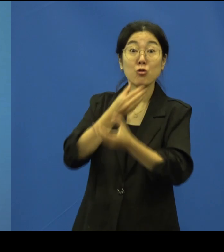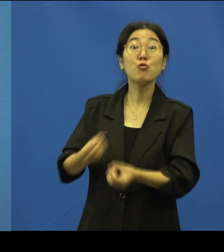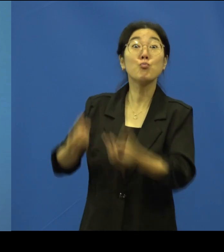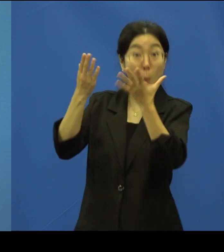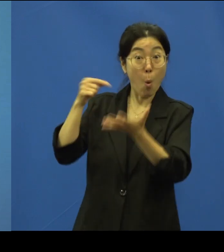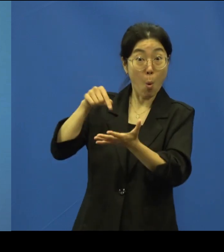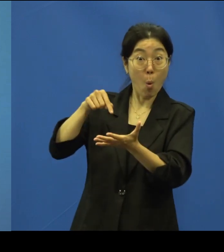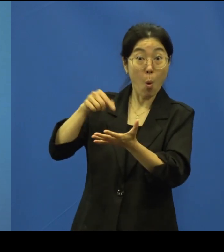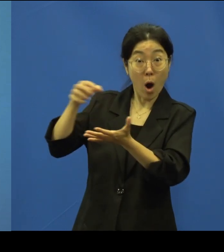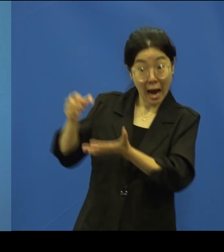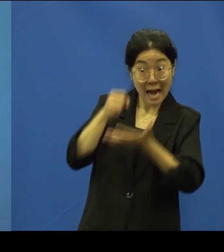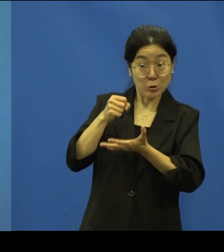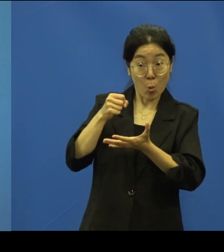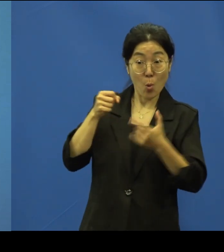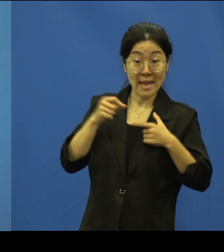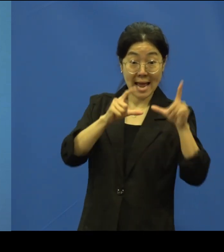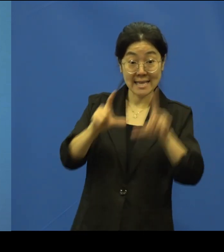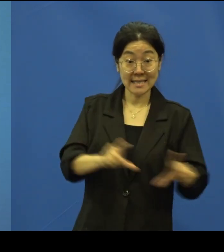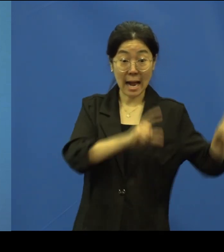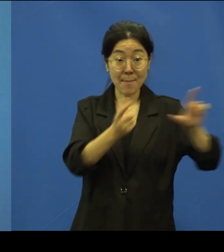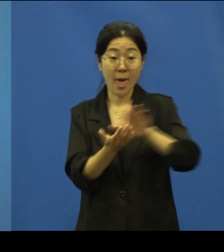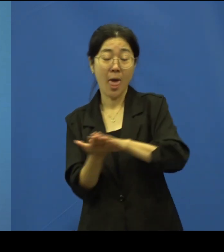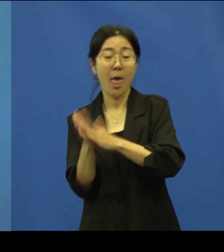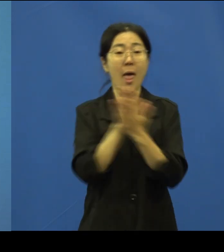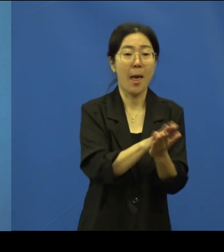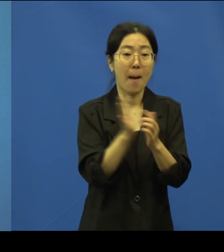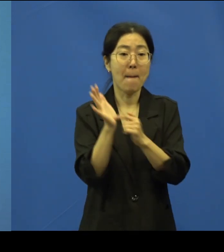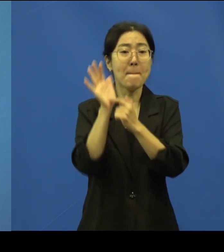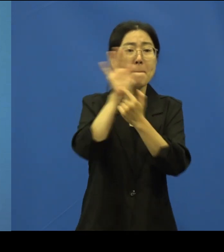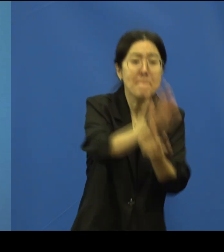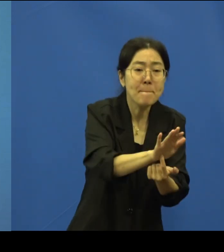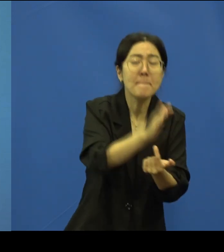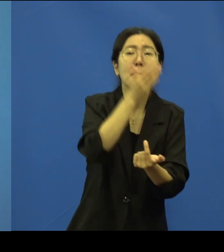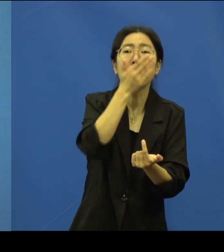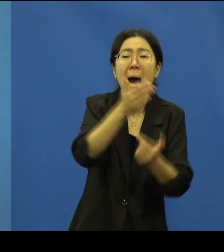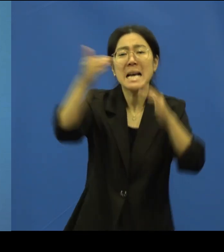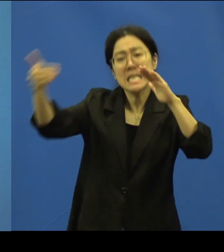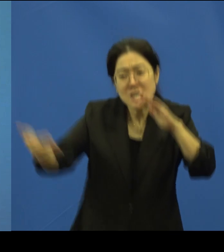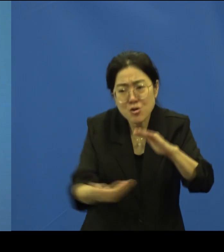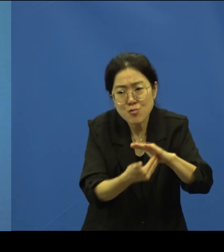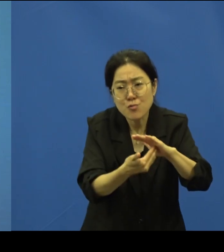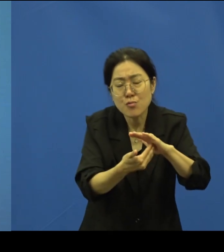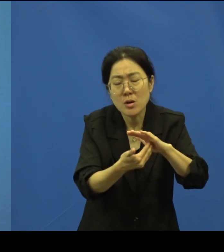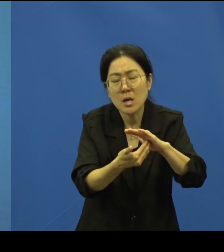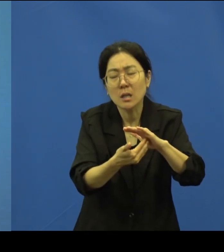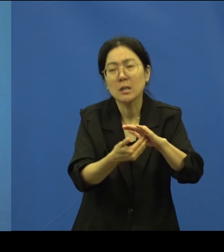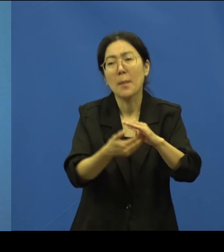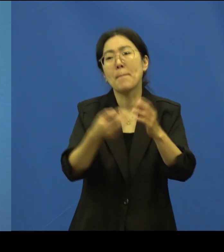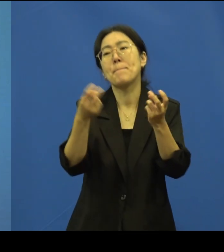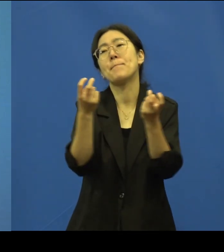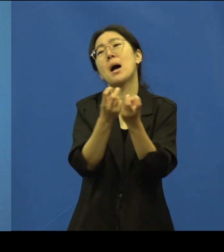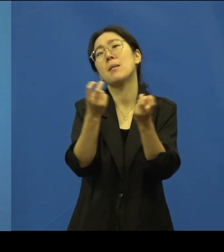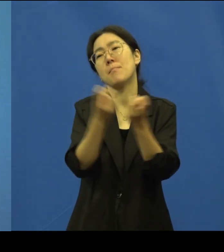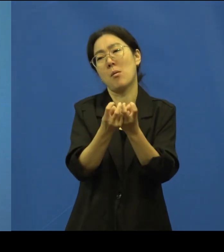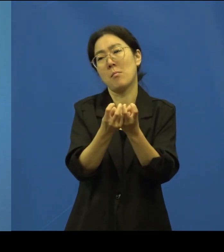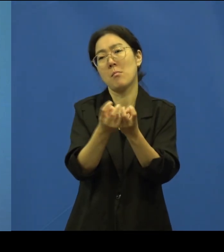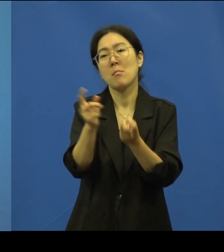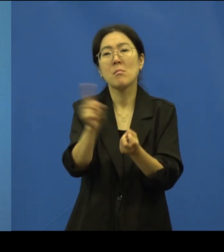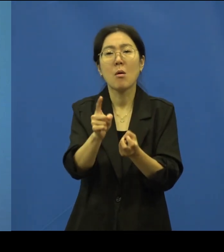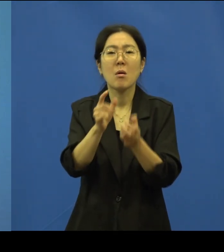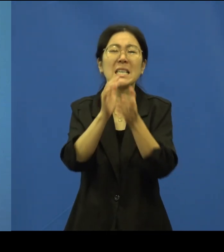축복과 약속을 우리의 삶에, 이 땅에 이루어지게 하는 하나님의 도구인